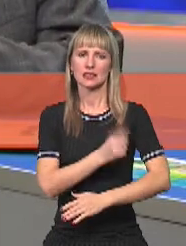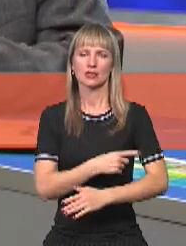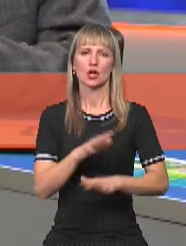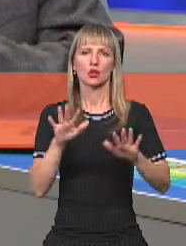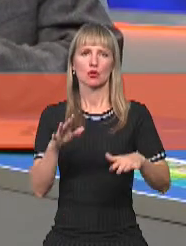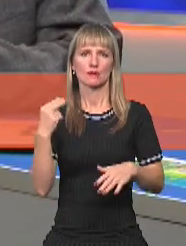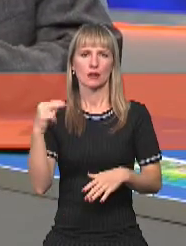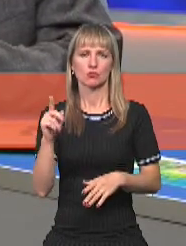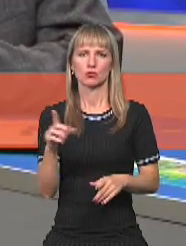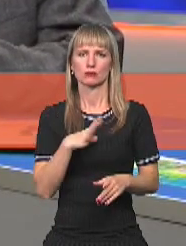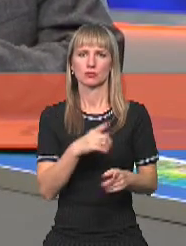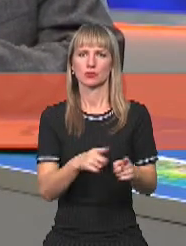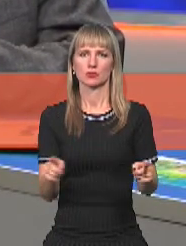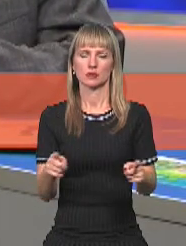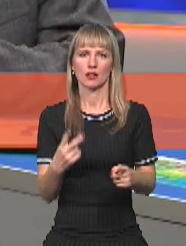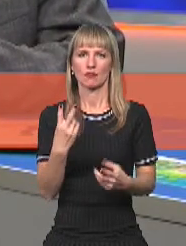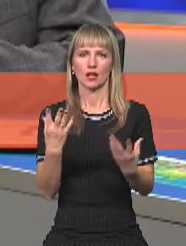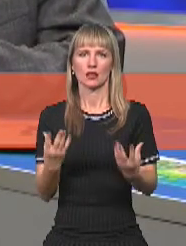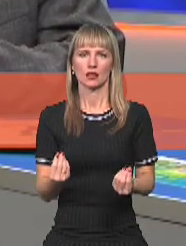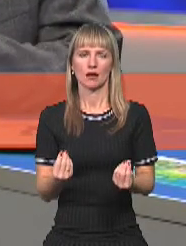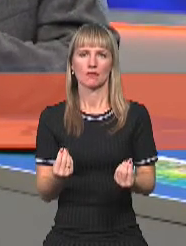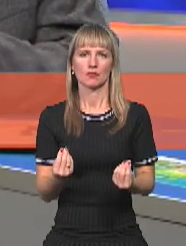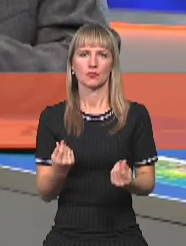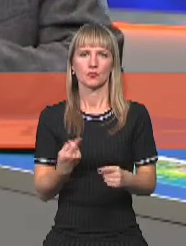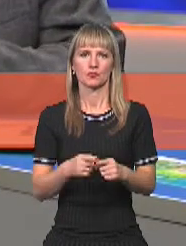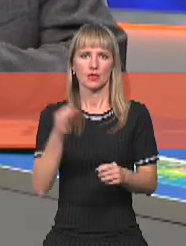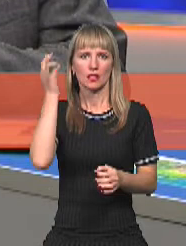дощ в Запоріжжі йшов пару днів. Кілька днів.